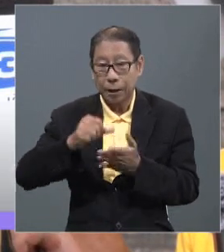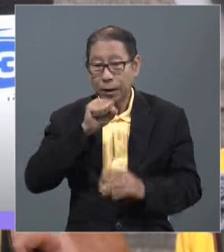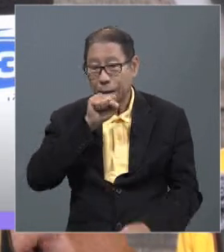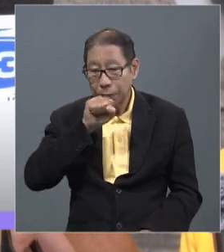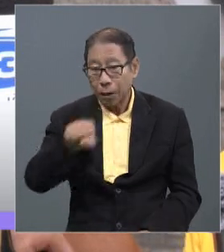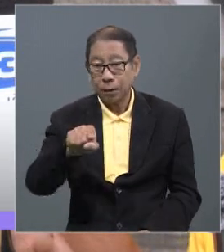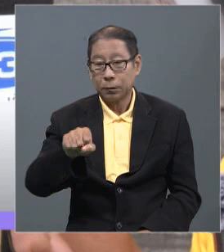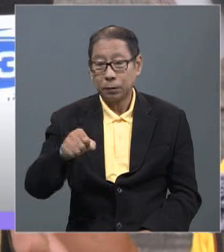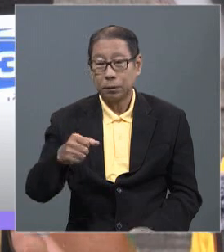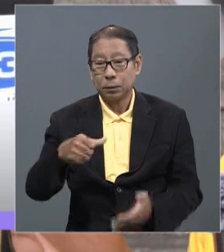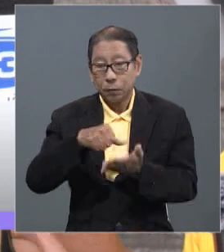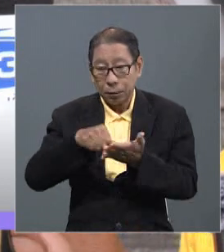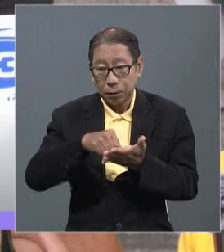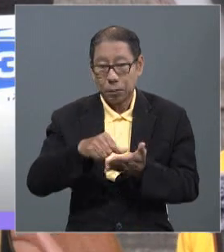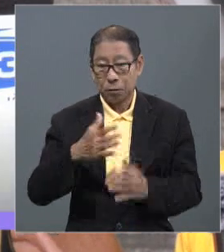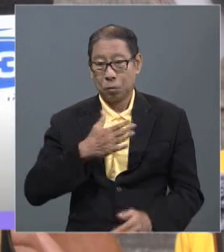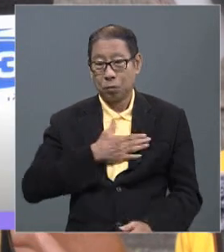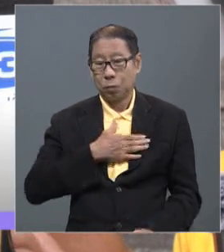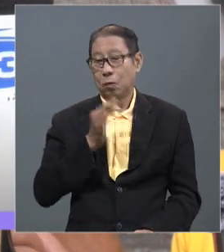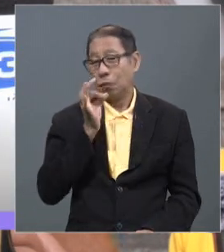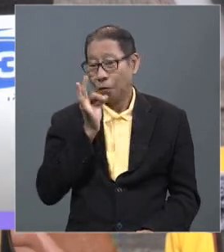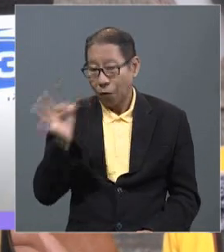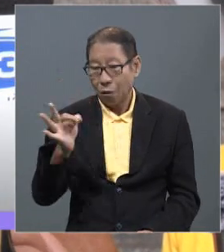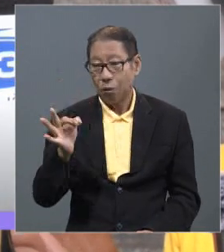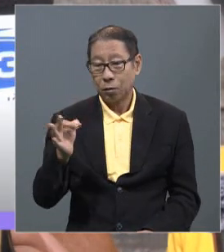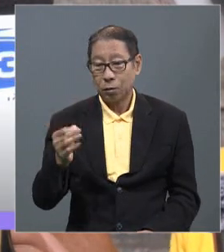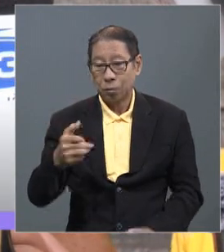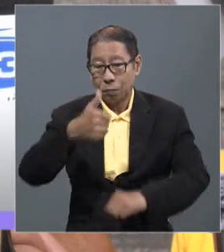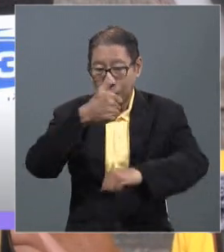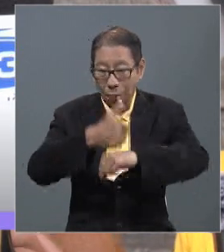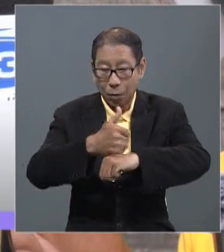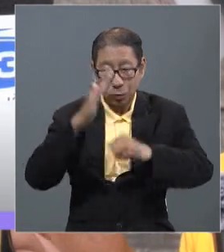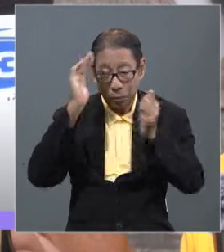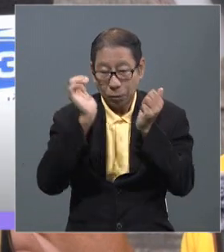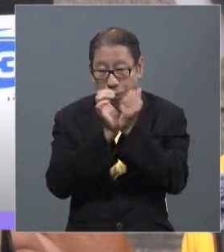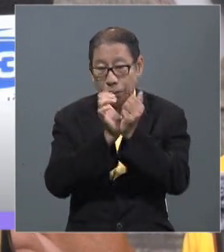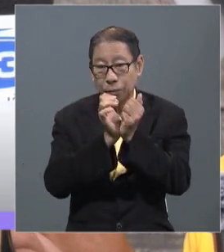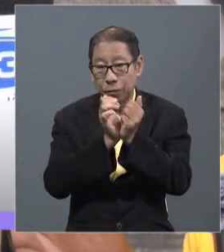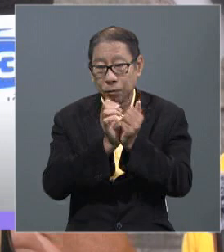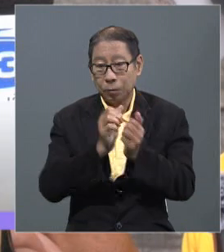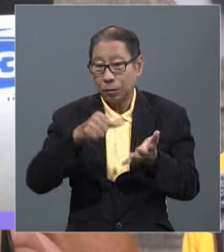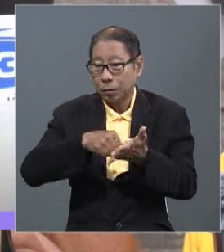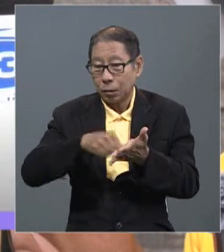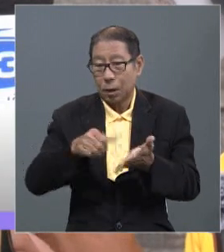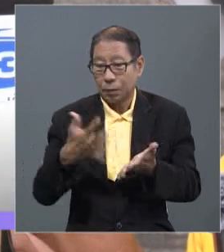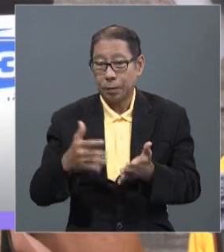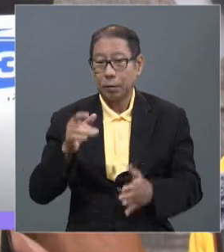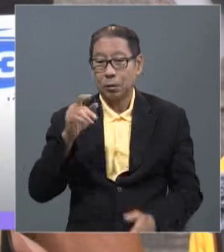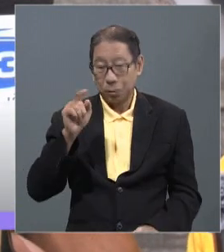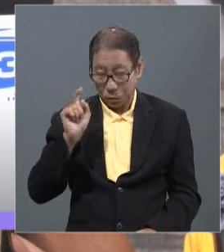าคุณไม่แก้คำสั่งผมก็ต้องฟ้องแบบนี้นะผบ.ตร.คุณแก้ไขคำสั่งหรือเปล่าคุณไม่แก้ผมก็ต้องฟ้องแ